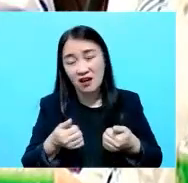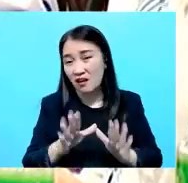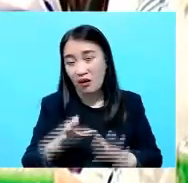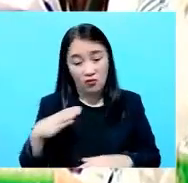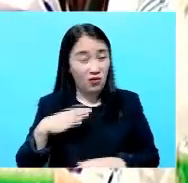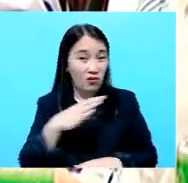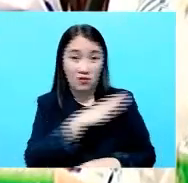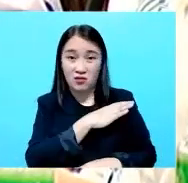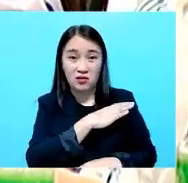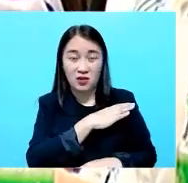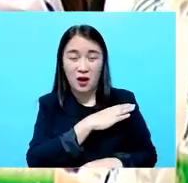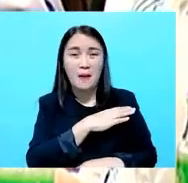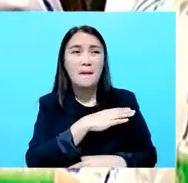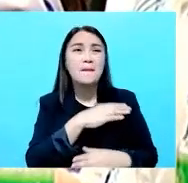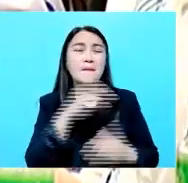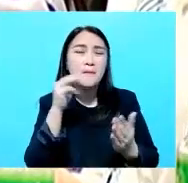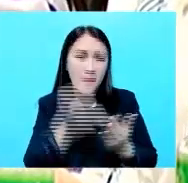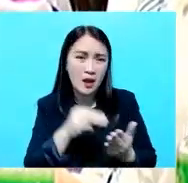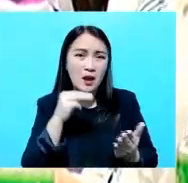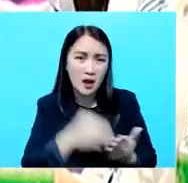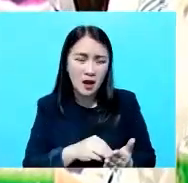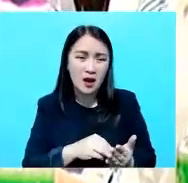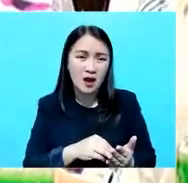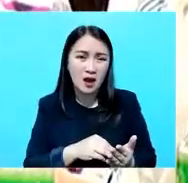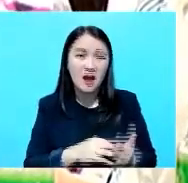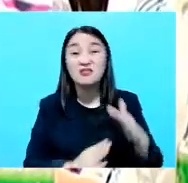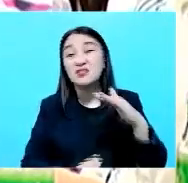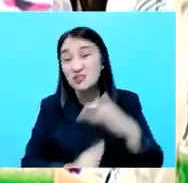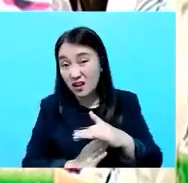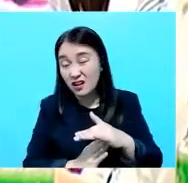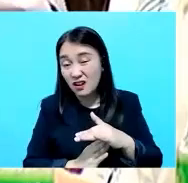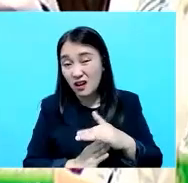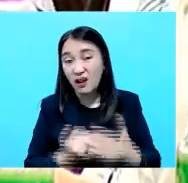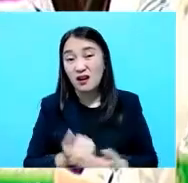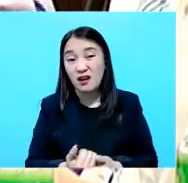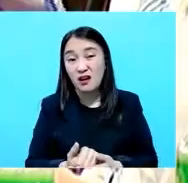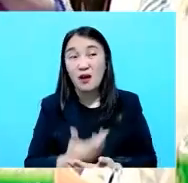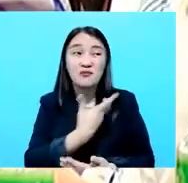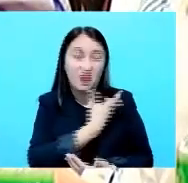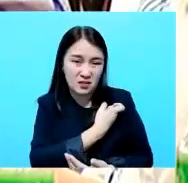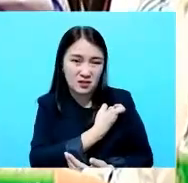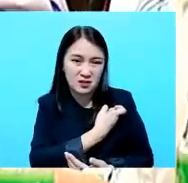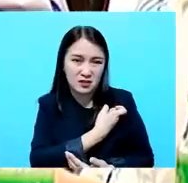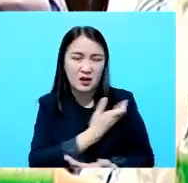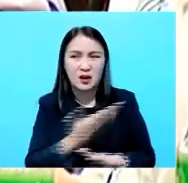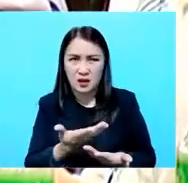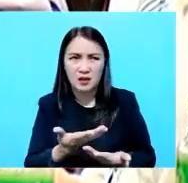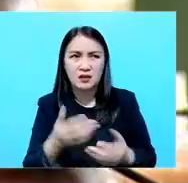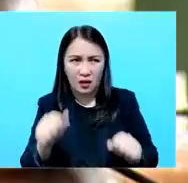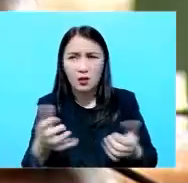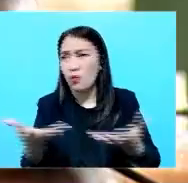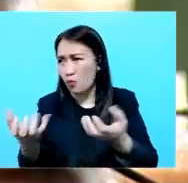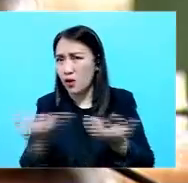sa milyon-milyong nasasayang na expired COVID vaccines. Mungkahi ni Garin, hayaan ng bakunahan ang mga gustong